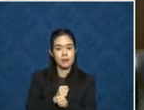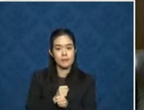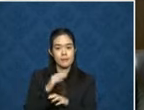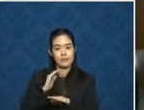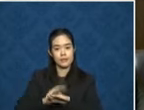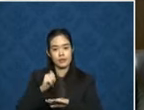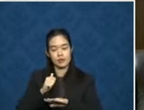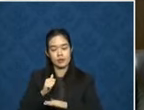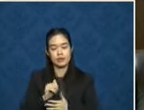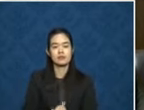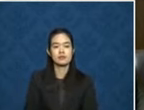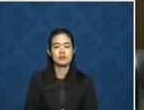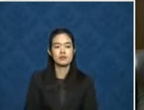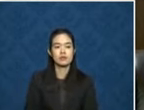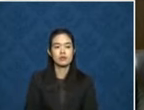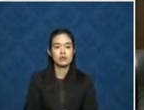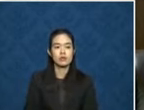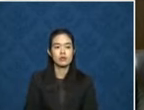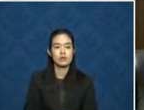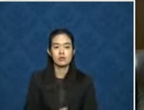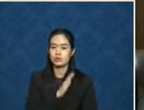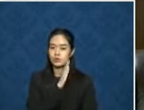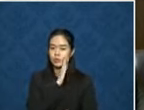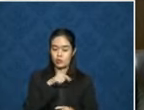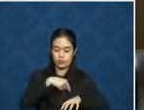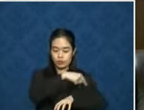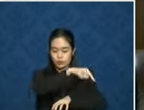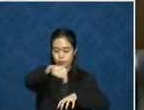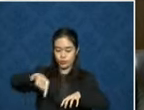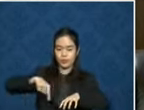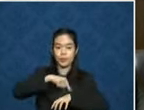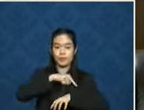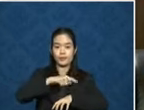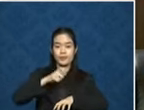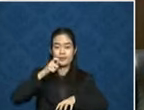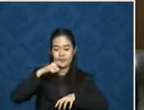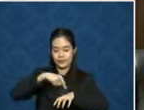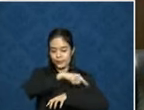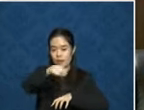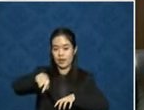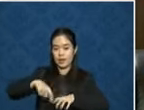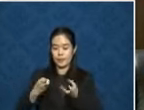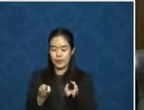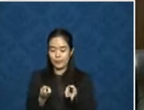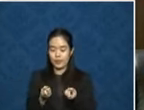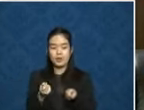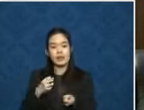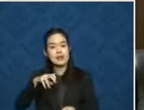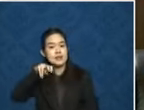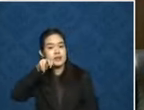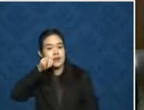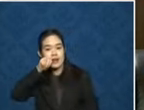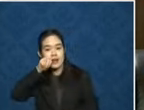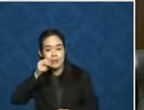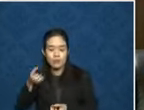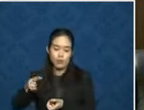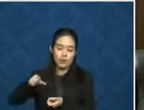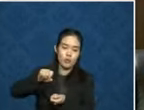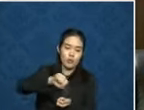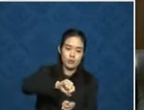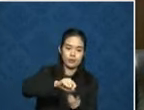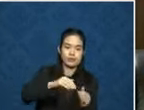างนั้นถ้าหากว่าเราใส่ปุ๋ยในทำนองเดียวกันใส่น้ำในปริมาณที่เท่